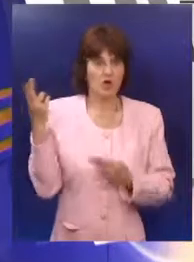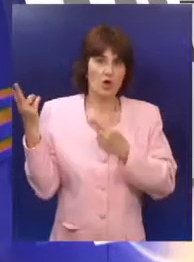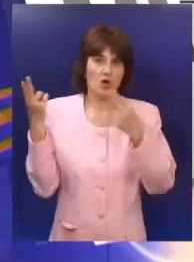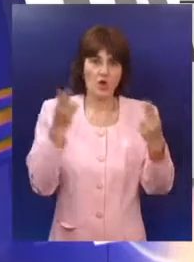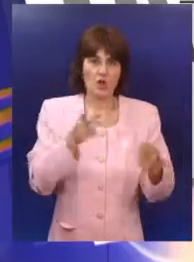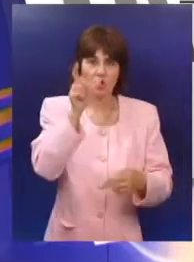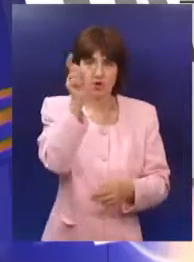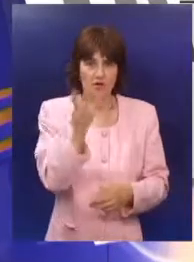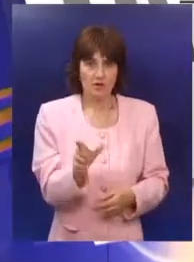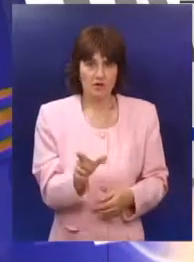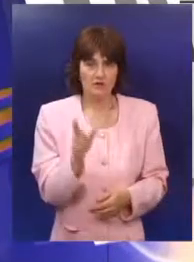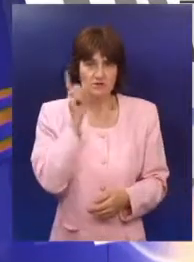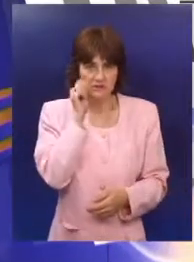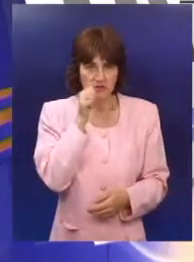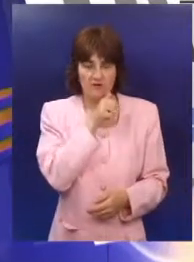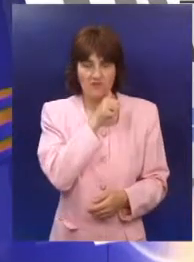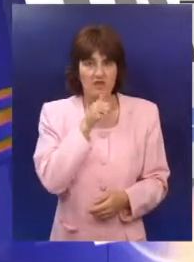gostiju koji će doći je